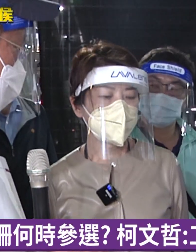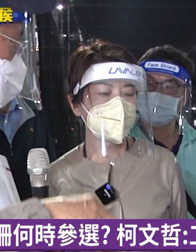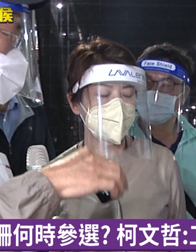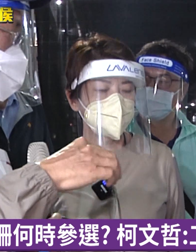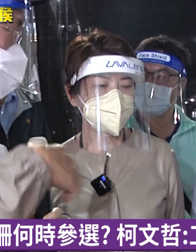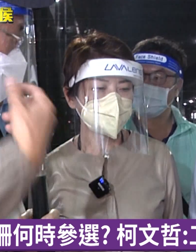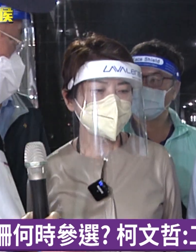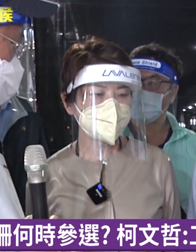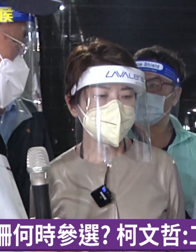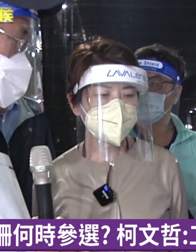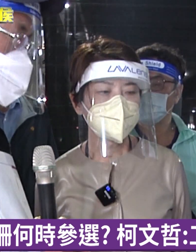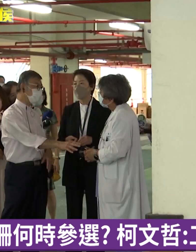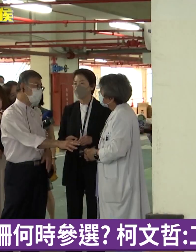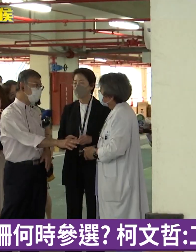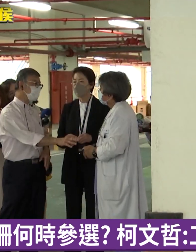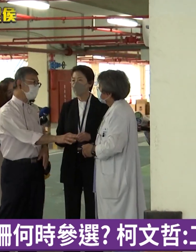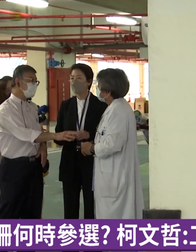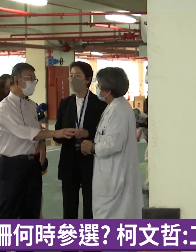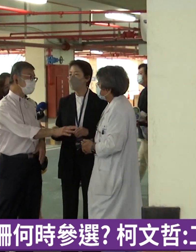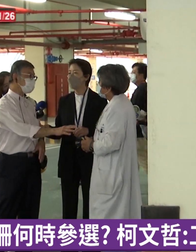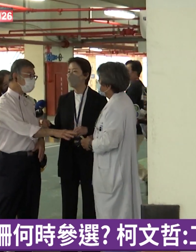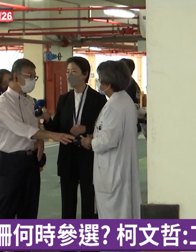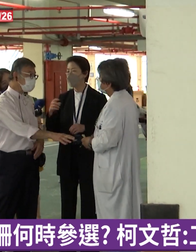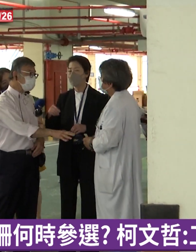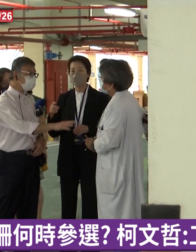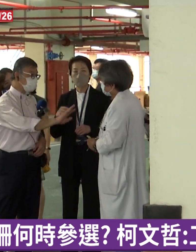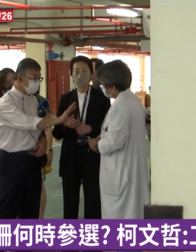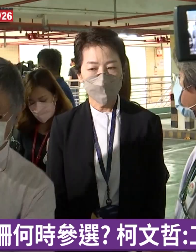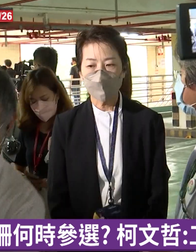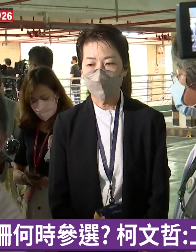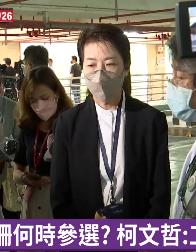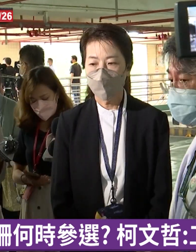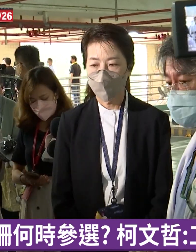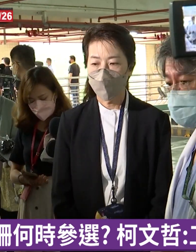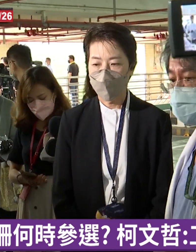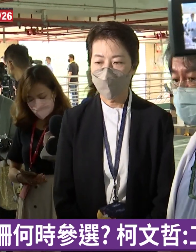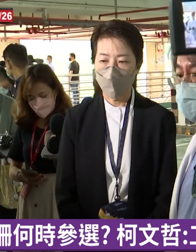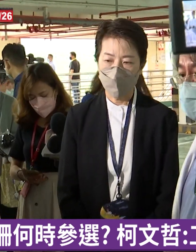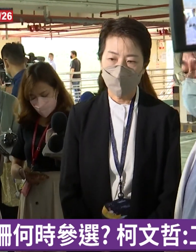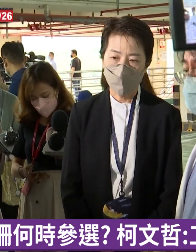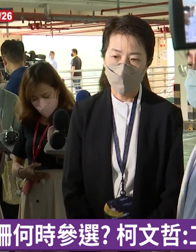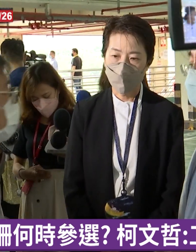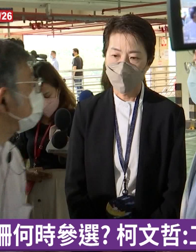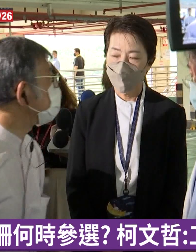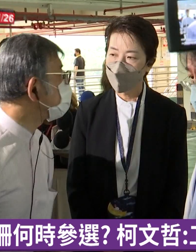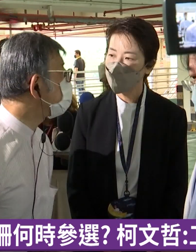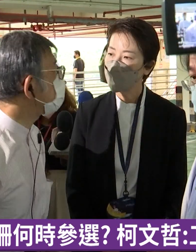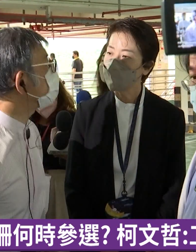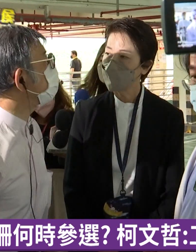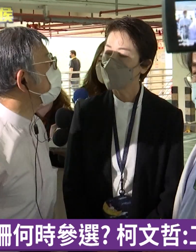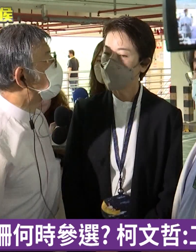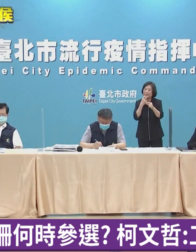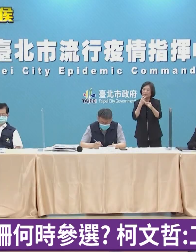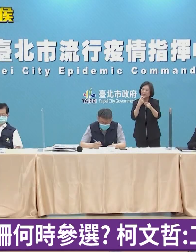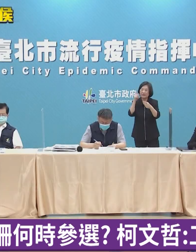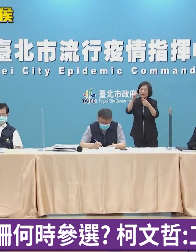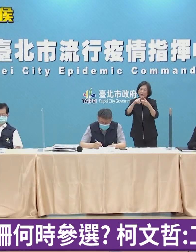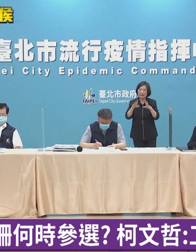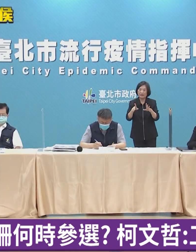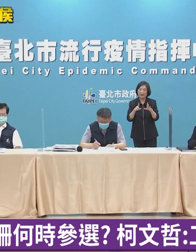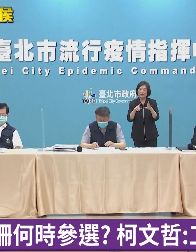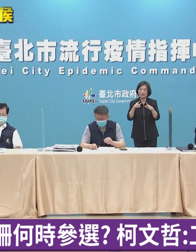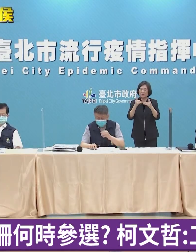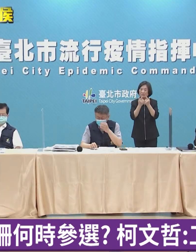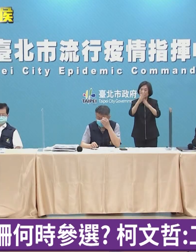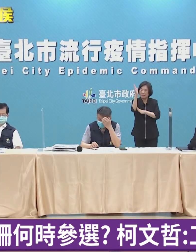诊正在居家照护的台北市副市长黄珊珊，最近网络声量高涨，14号继续在脸书分享心情报平安。如今蓝军人选呼